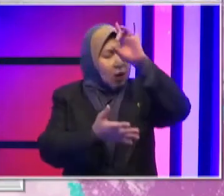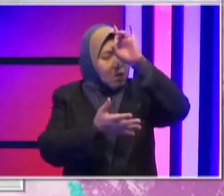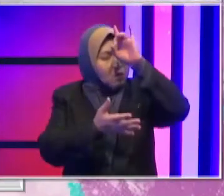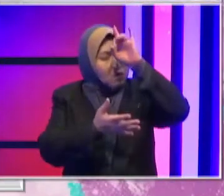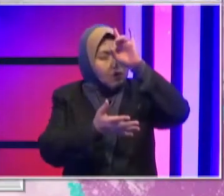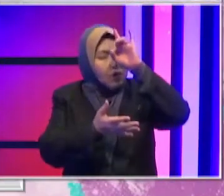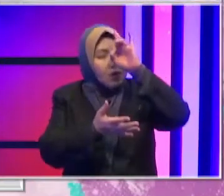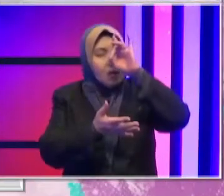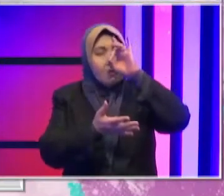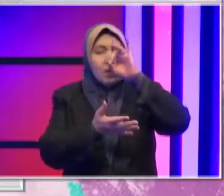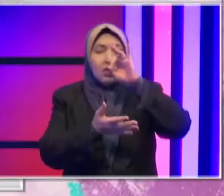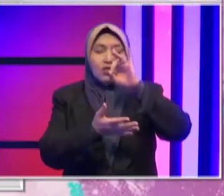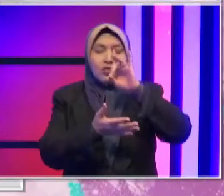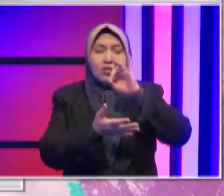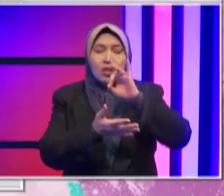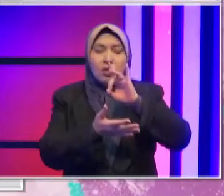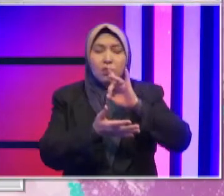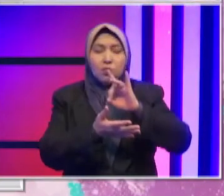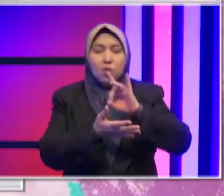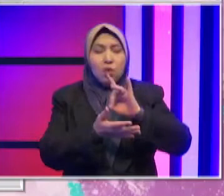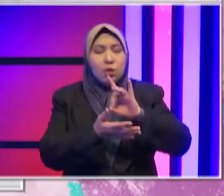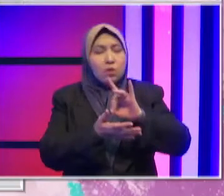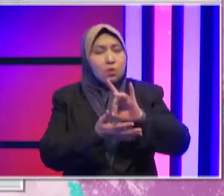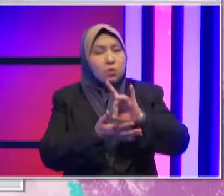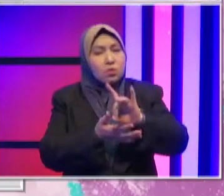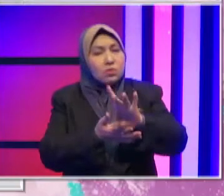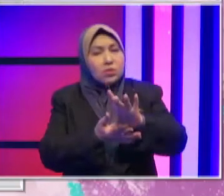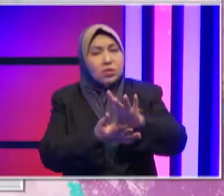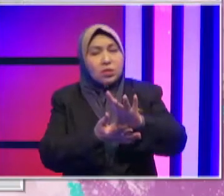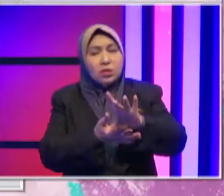أعوذ بالله من الشيطان